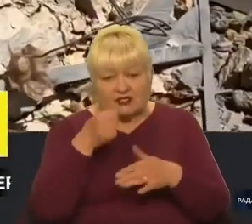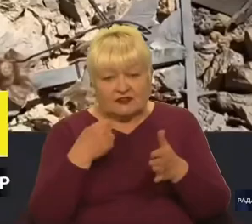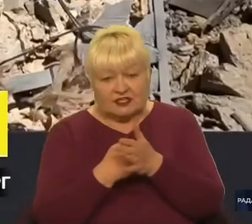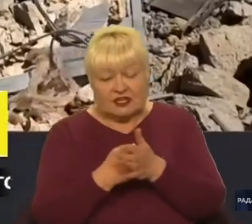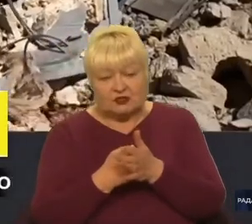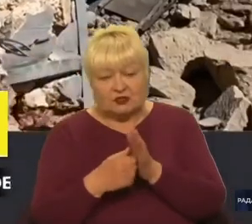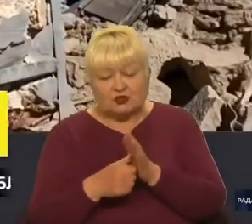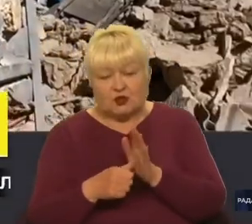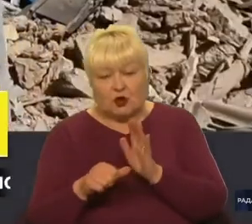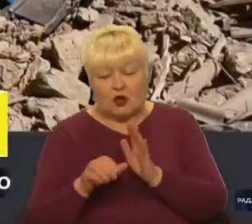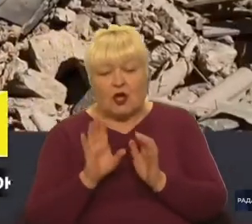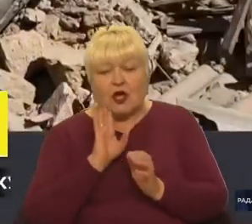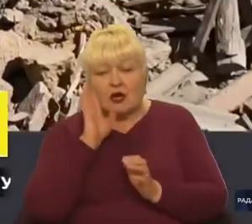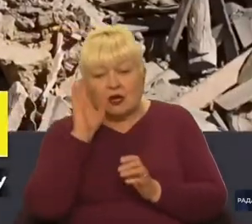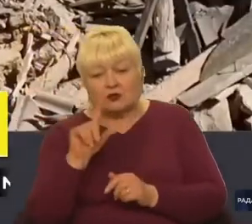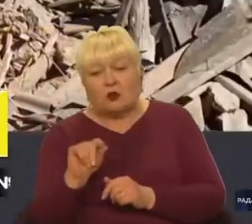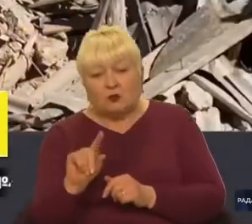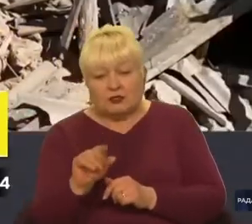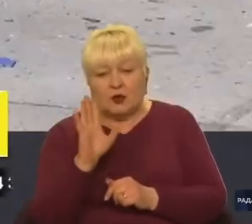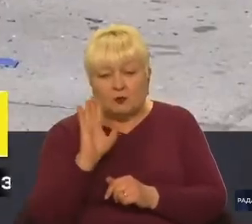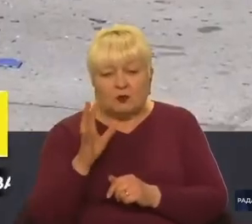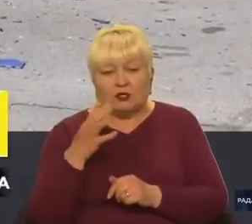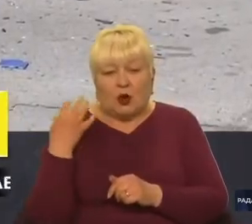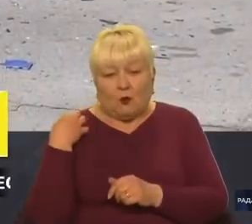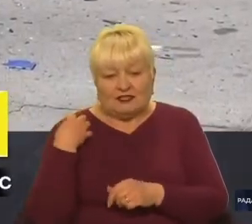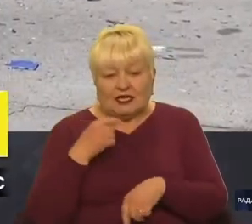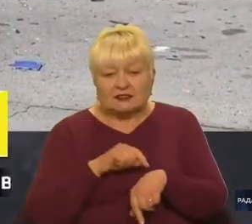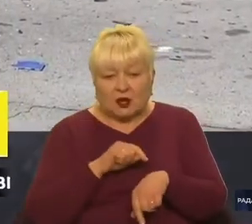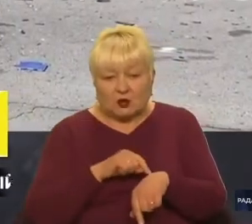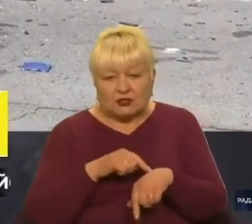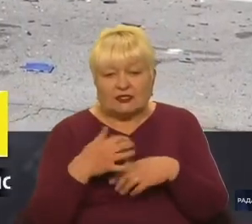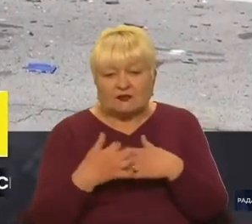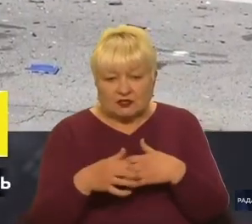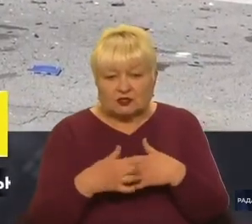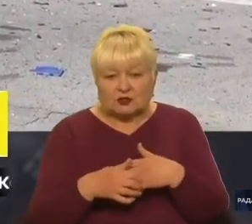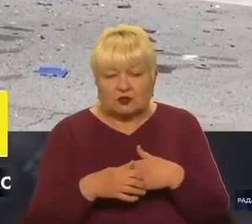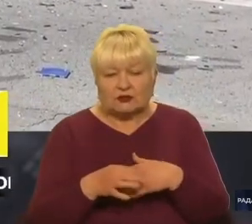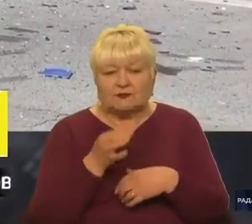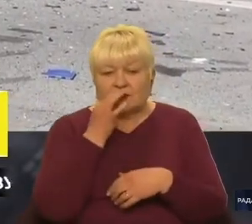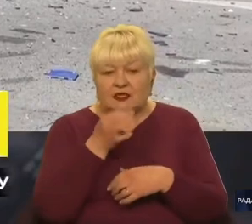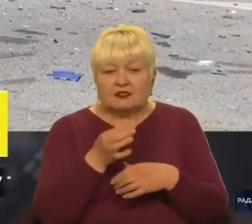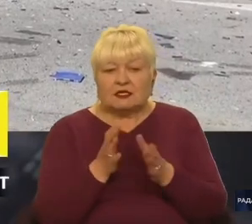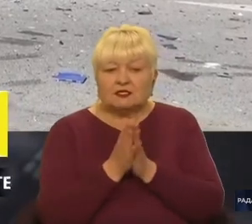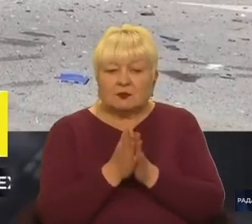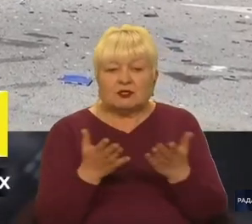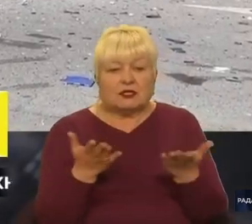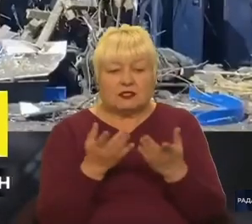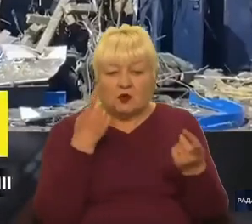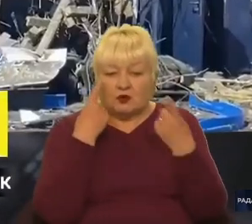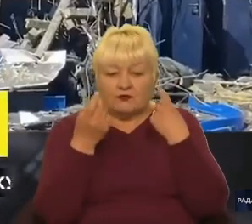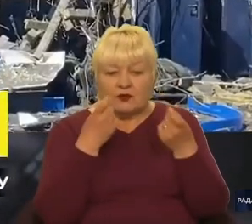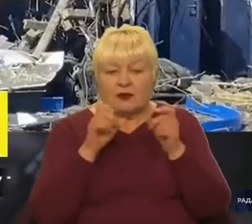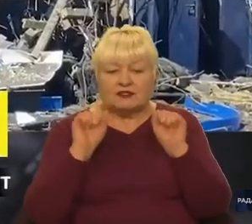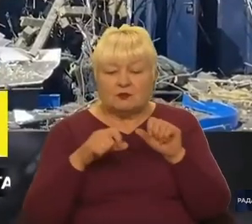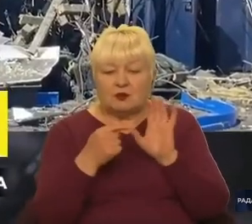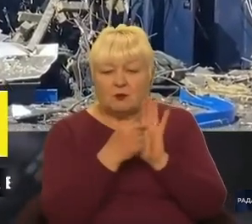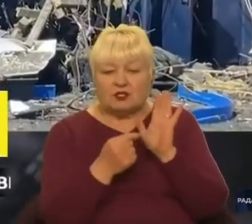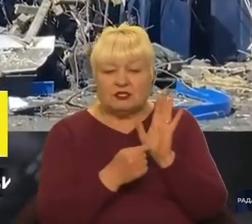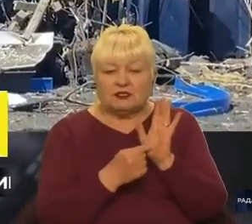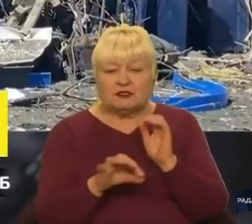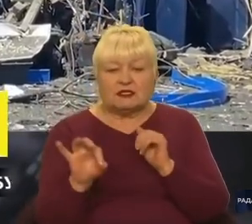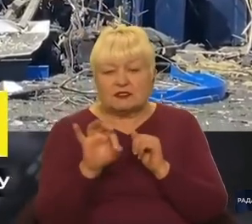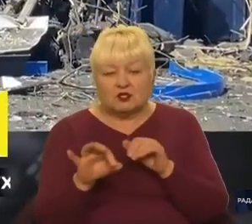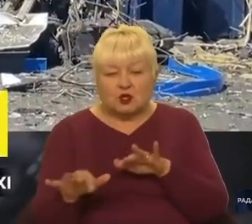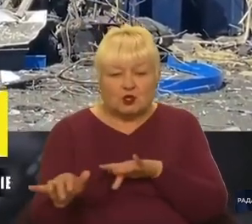триватиме комендантська година в Херсоні. Скажіть, будь ласка, якою інформацією можете поділитися щодо заходів, які